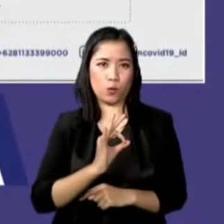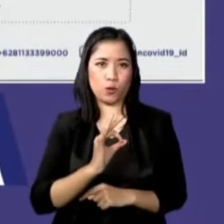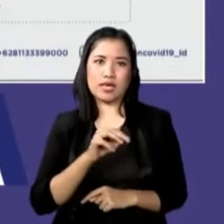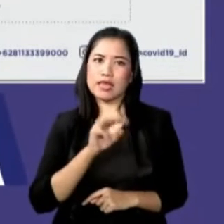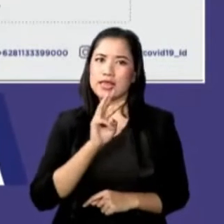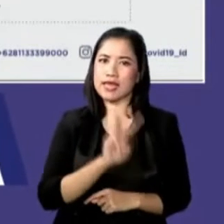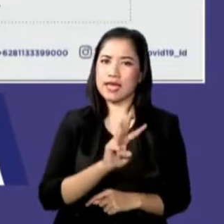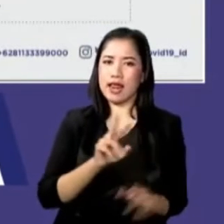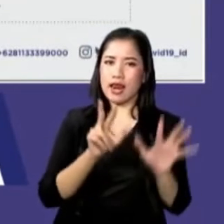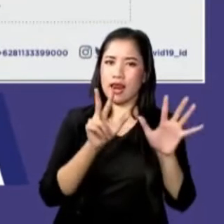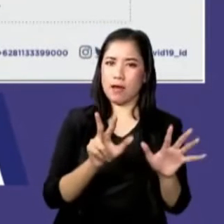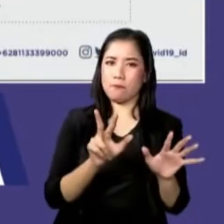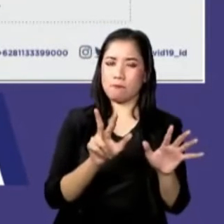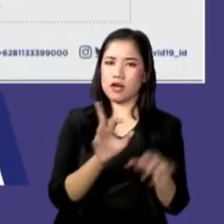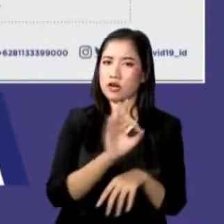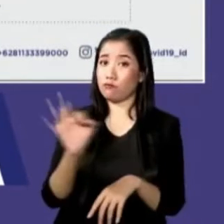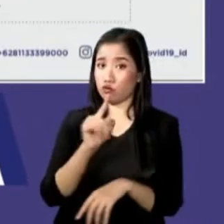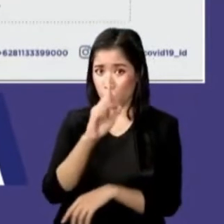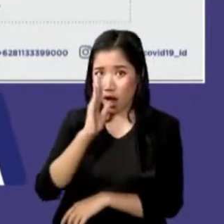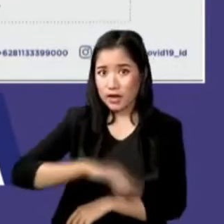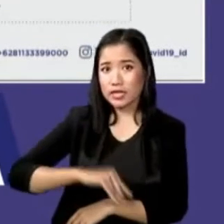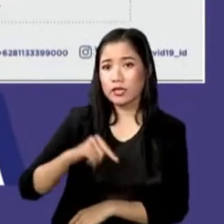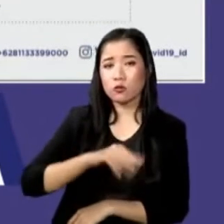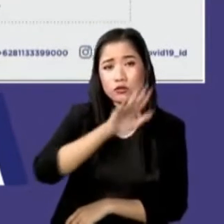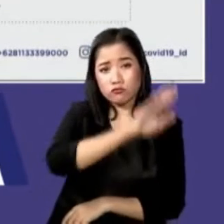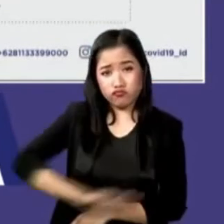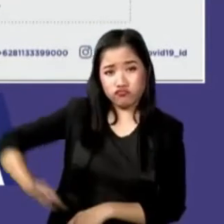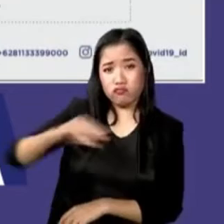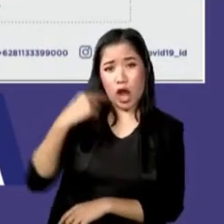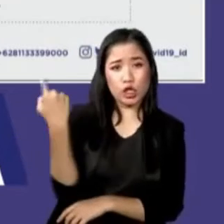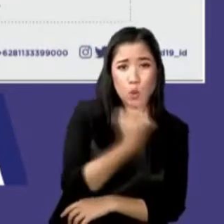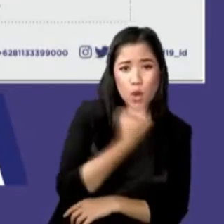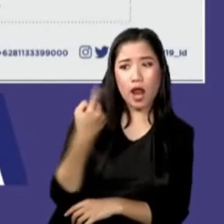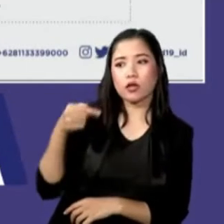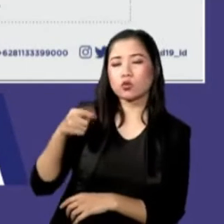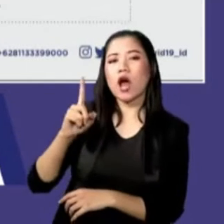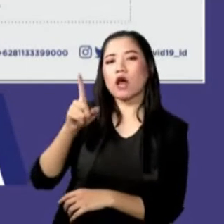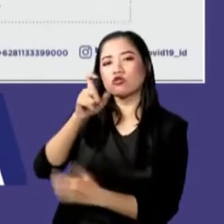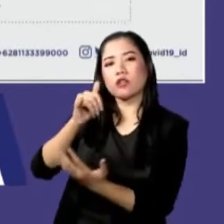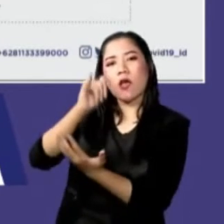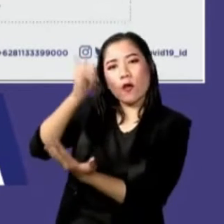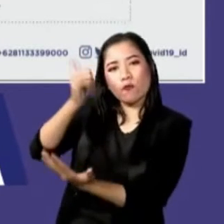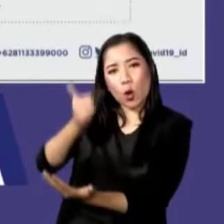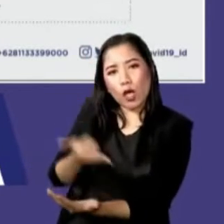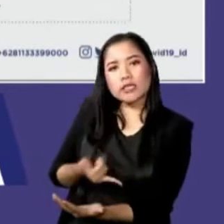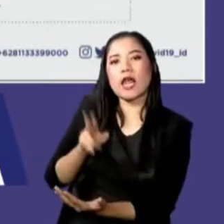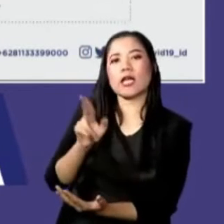atau 38.000 orang per hari secara nasional perlu dijadikan bahan evaluasi kembali.